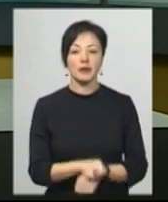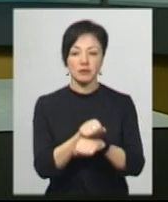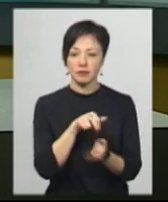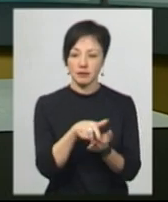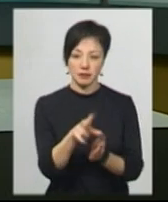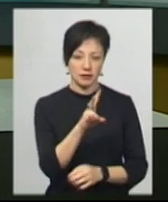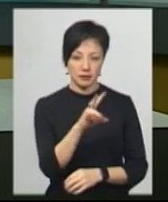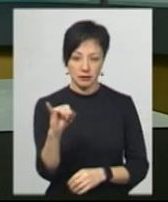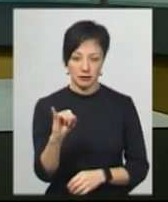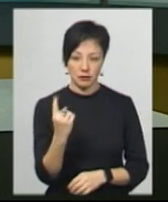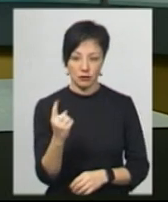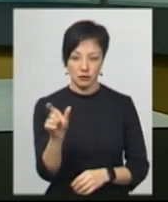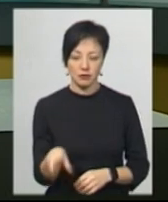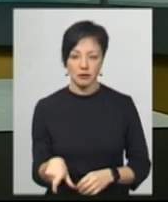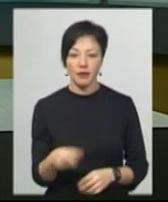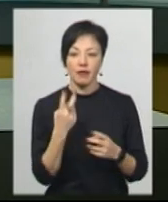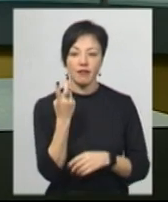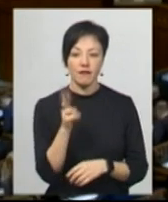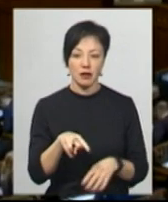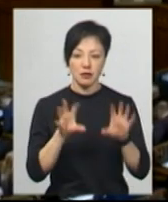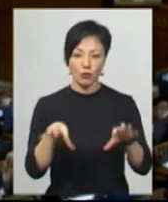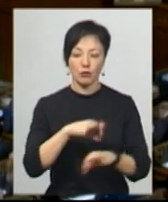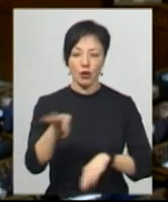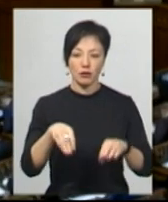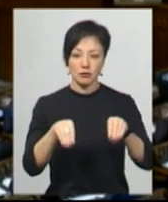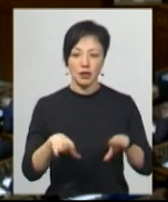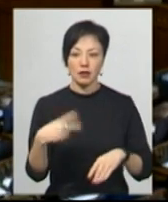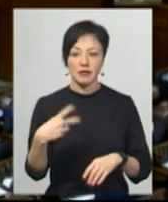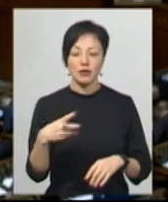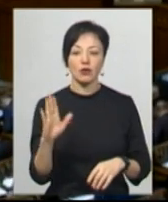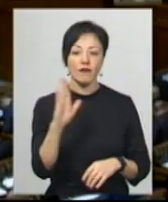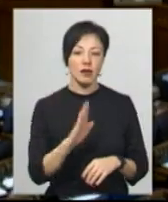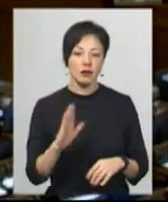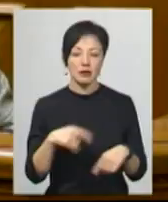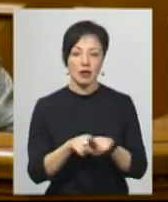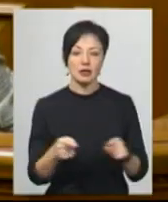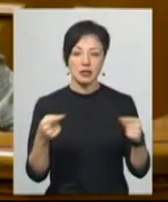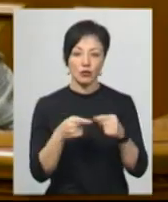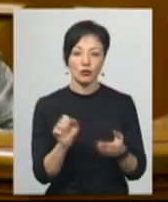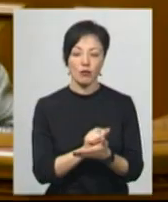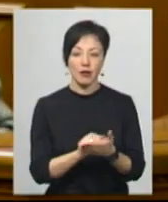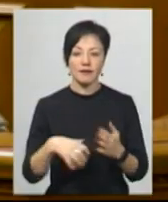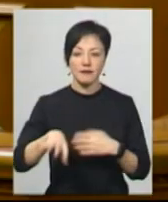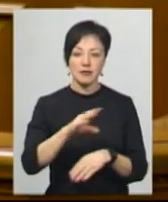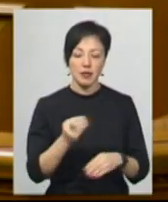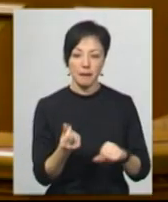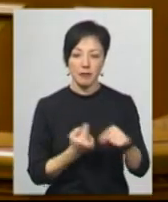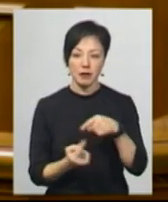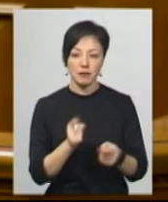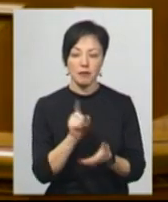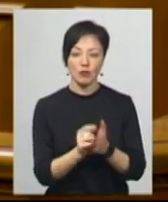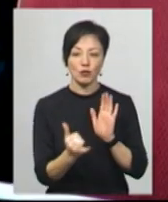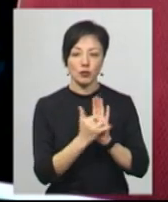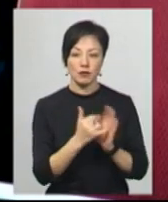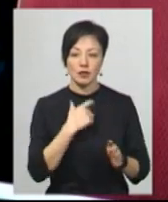не вийшов. Нагадаю, два законопроєкти Верховна Рада ухвалила 20 вересня. Так, згідно з документами, усі підприємці мають